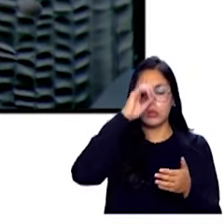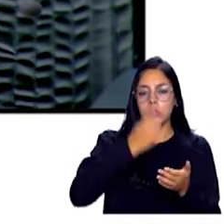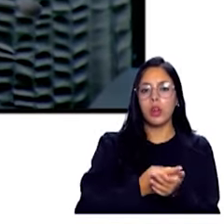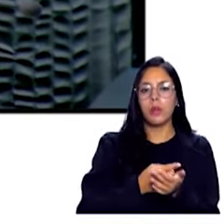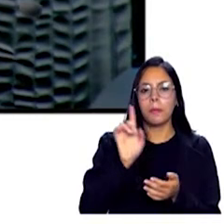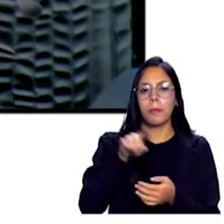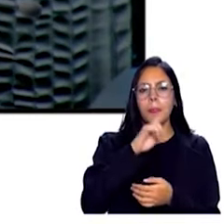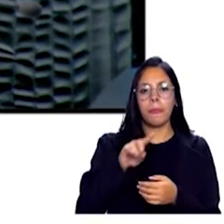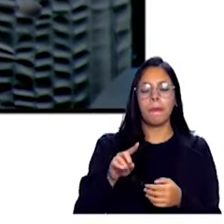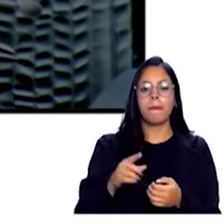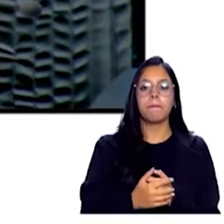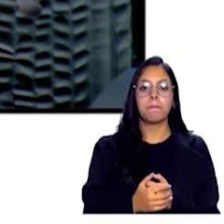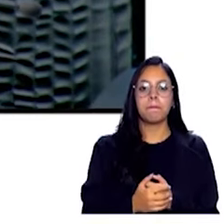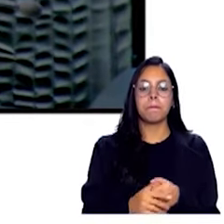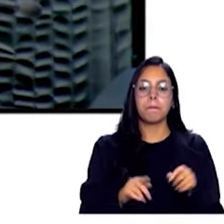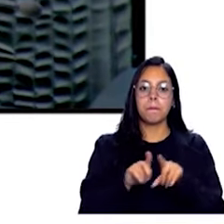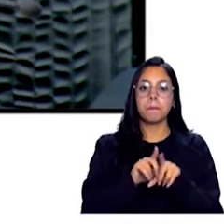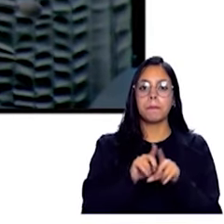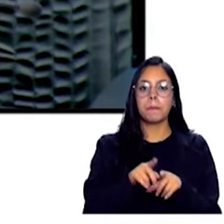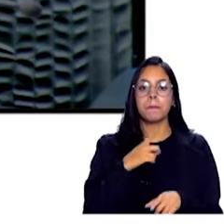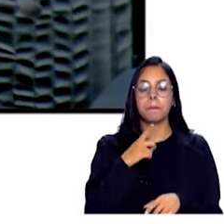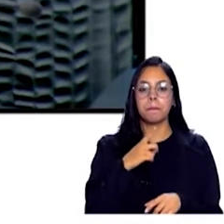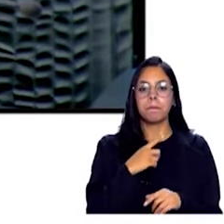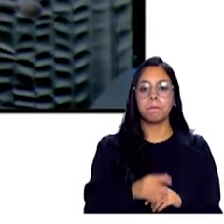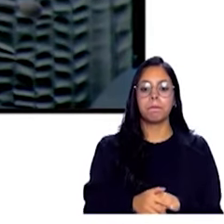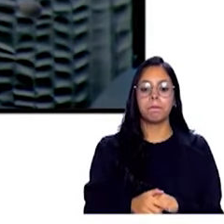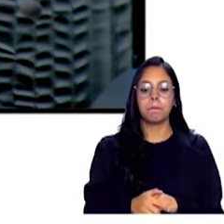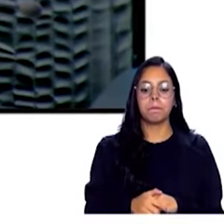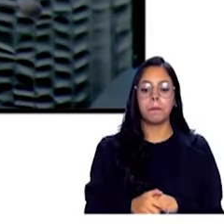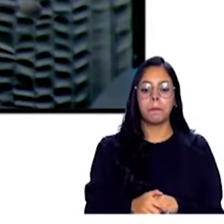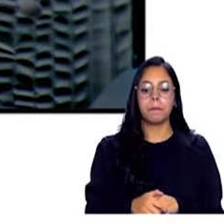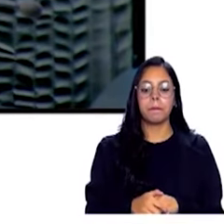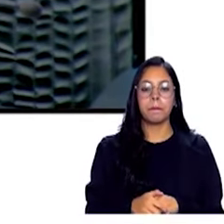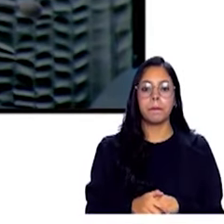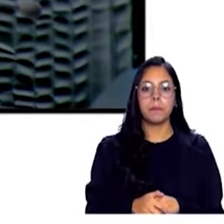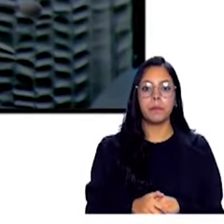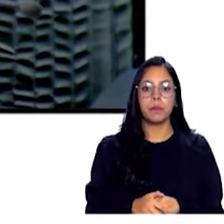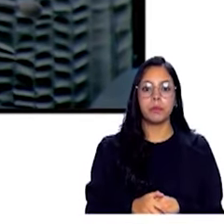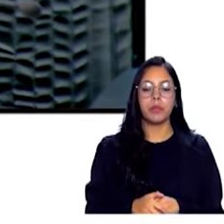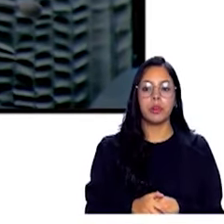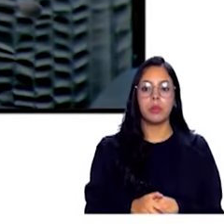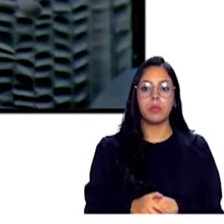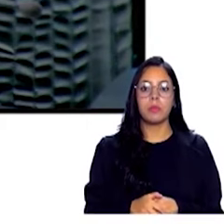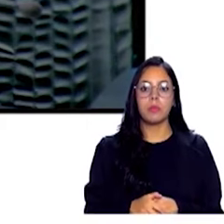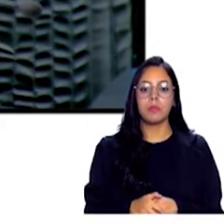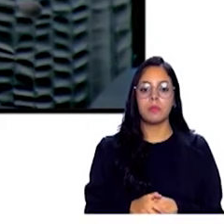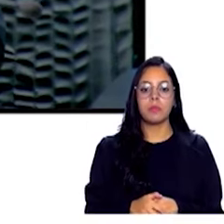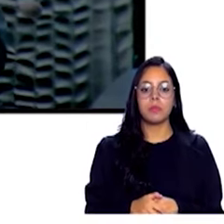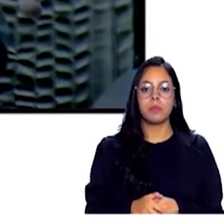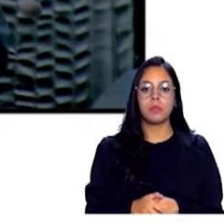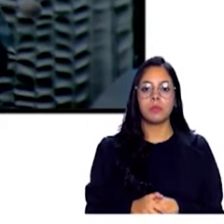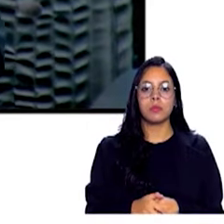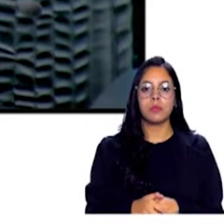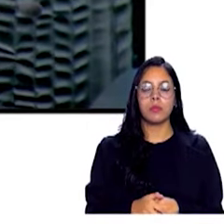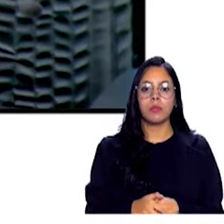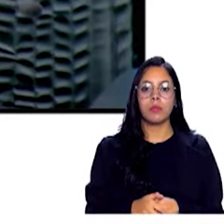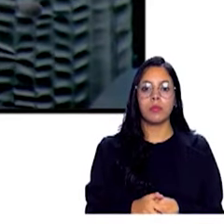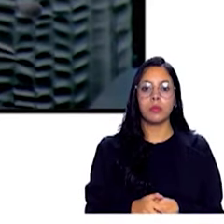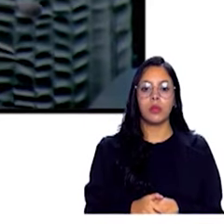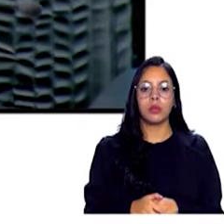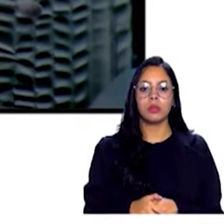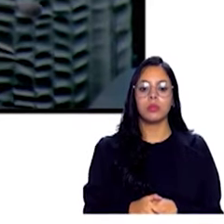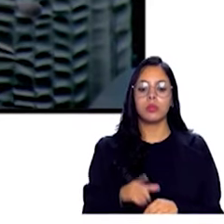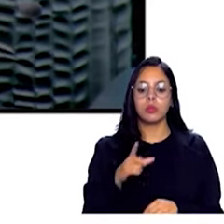guerrier euh désormais on appelle la rébellion le dialogue des juges c'est dans la résistance des